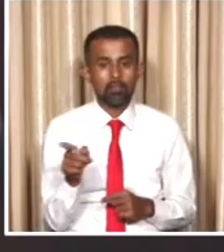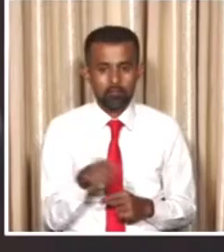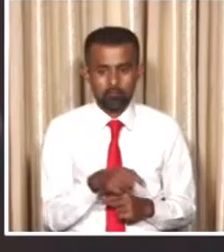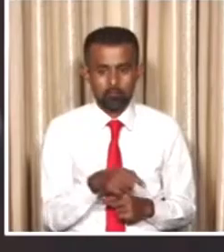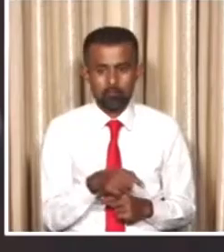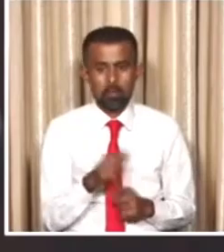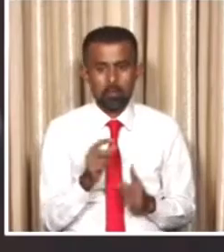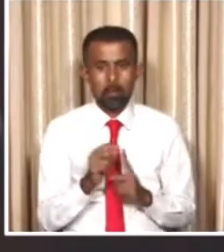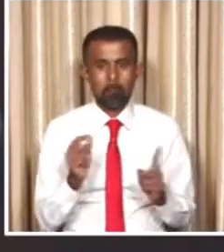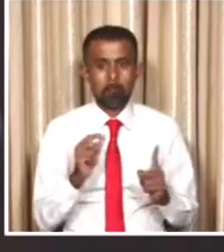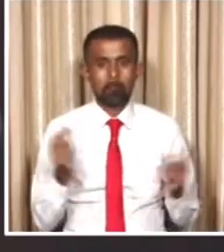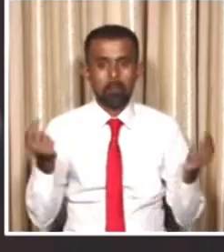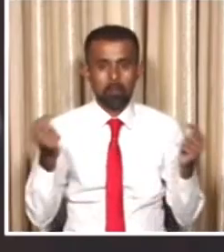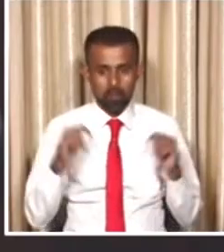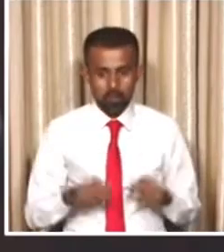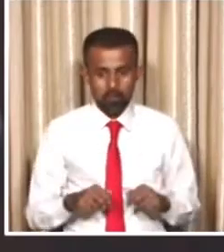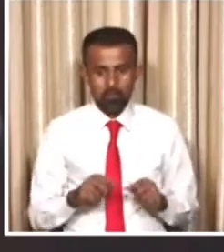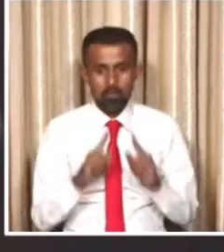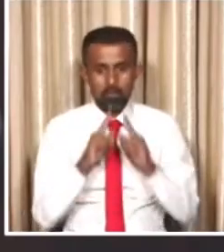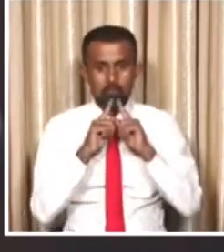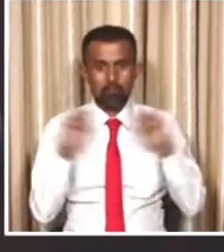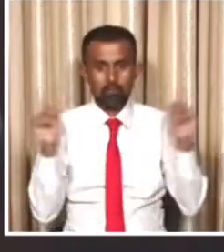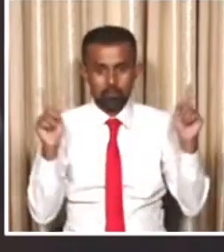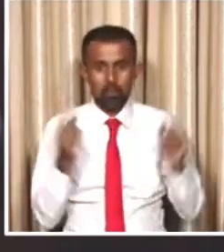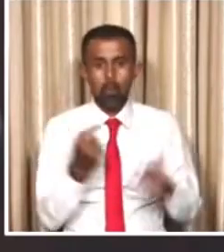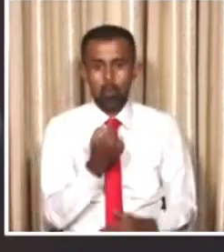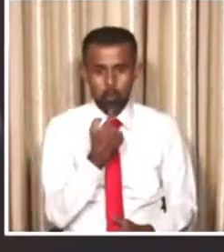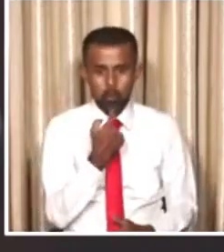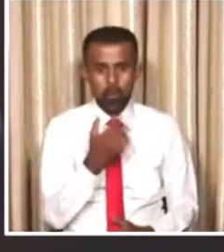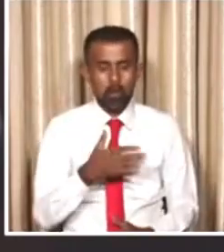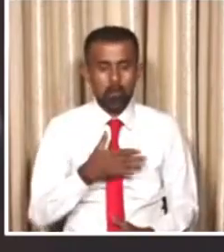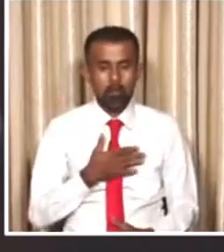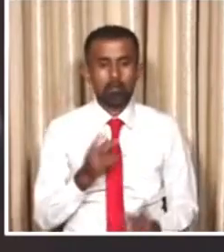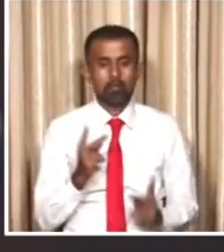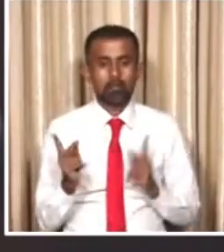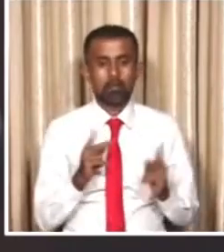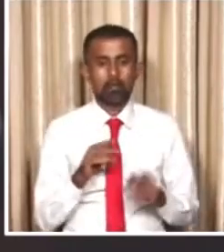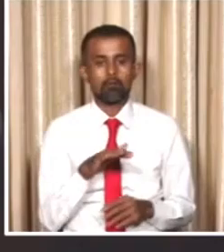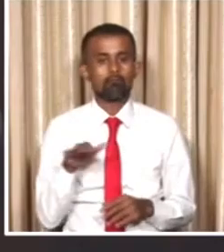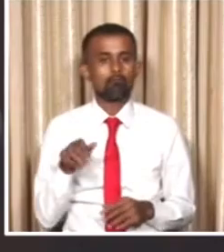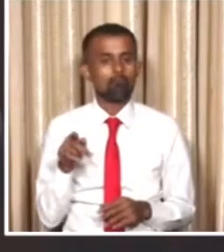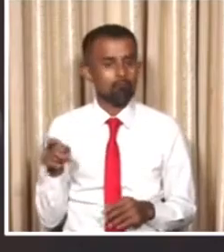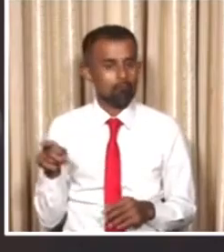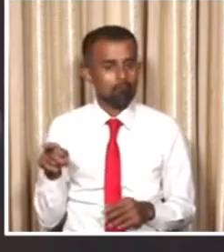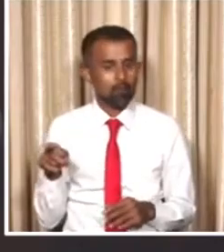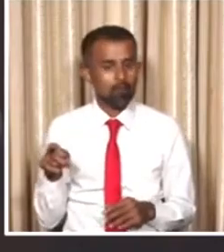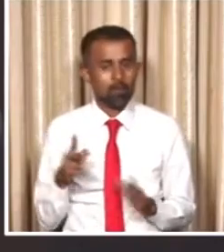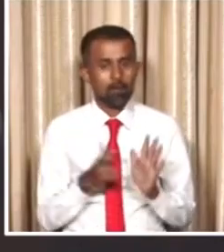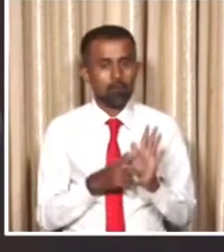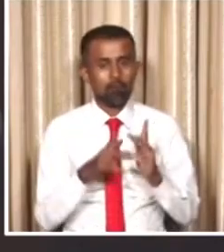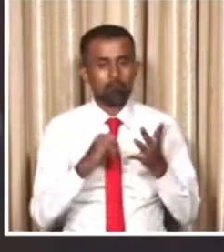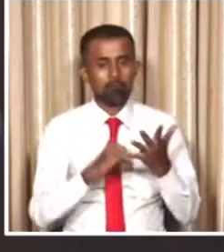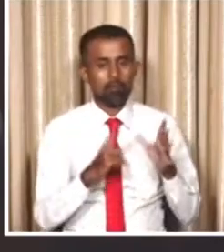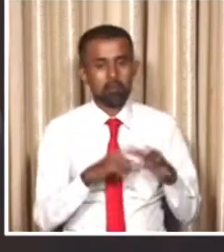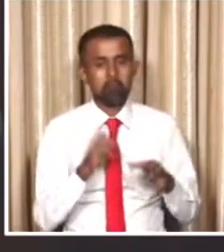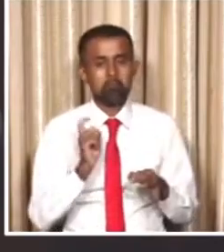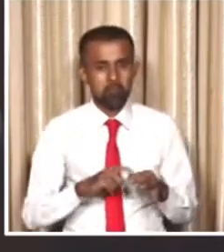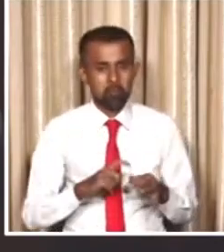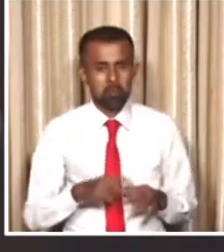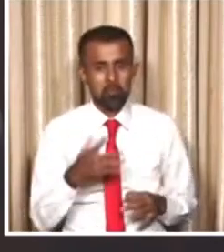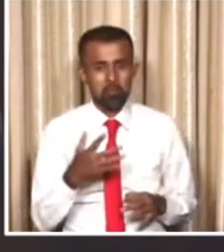හෙට දවසේවත් පාර්ලිමේන්තුවට ඇවිල්ලා ප්‍රකාශයක් කරන්න ඕනේ. ඔව් මගේ සංචාරක ක්ෂේත්‍රයට මේ වීසා ප්‍රශ්නය නිසා ප්‍රශ්නයක්